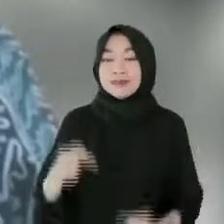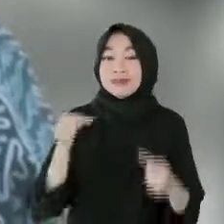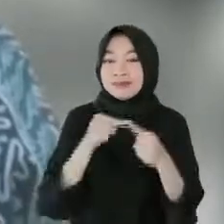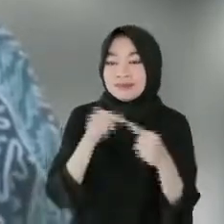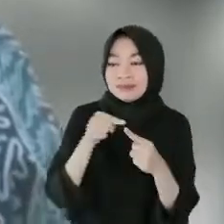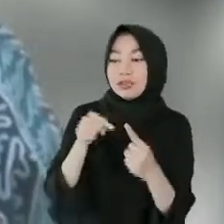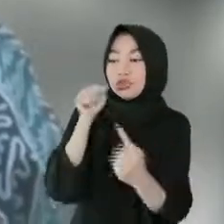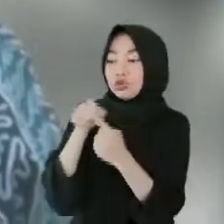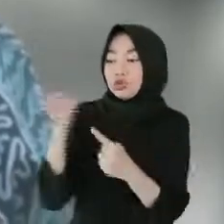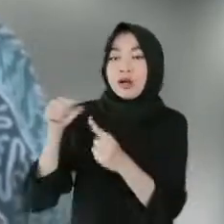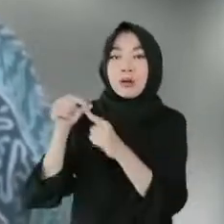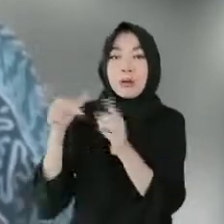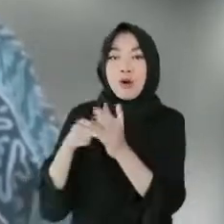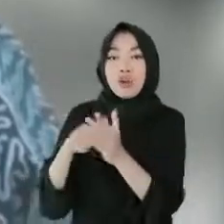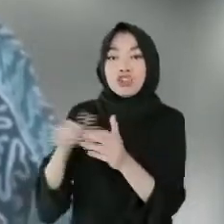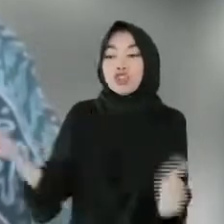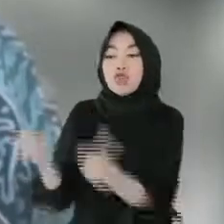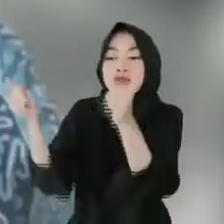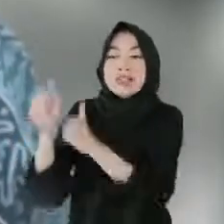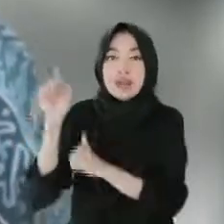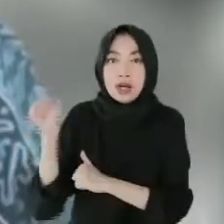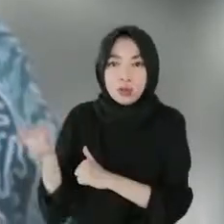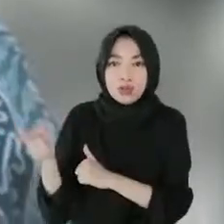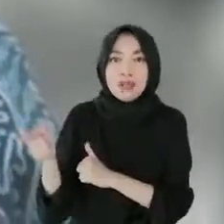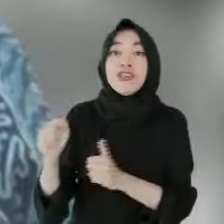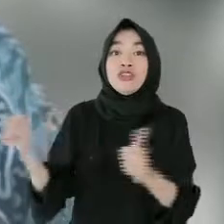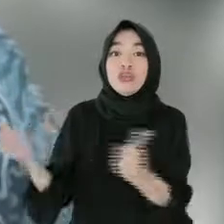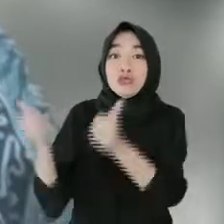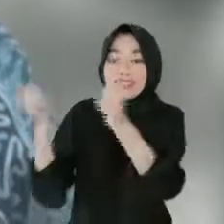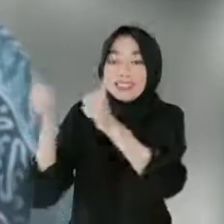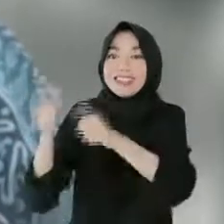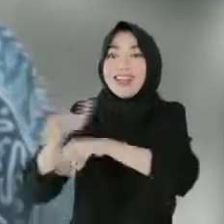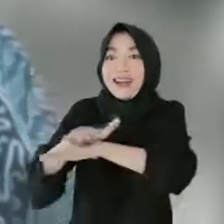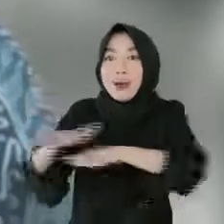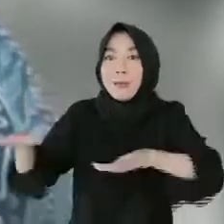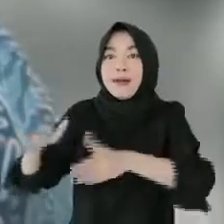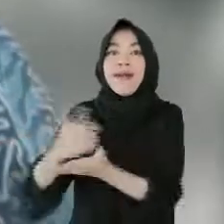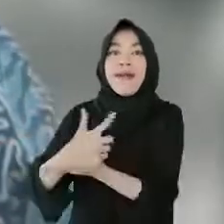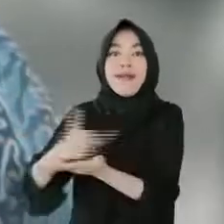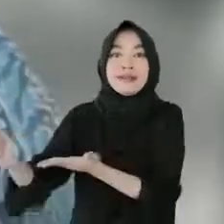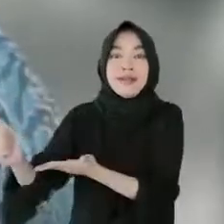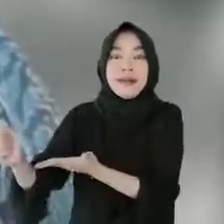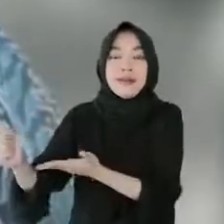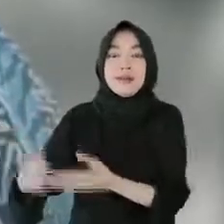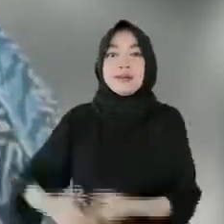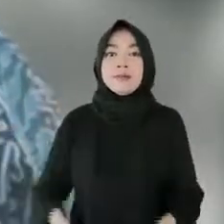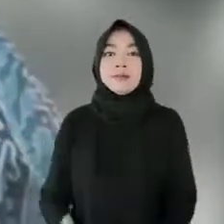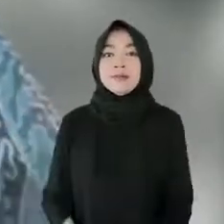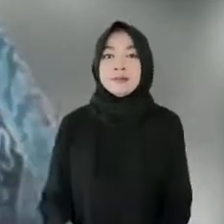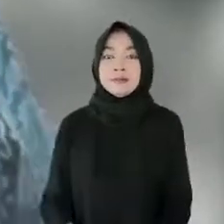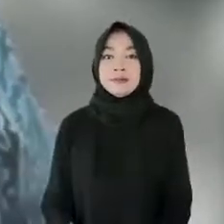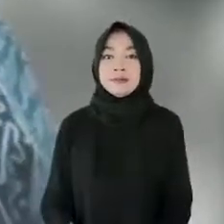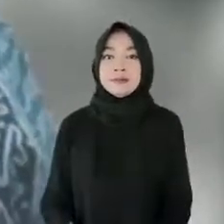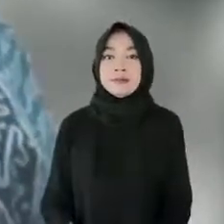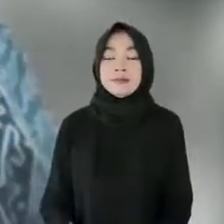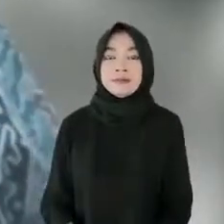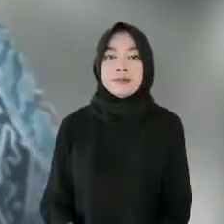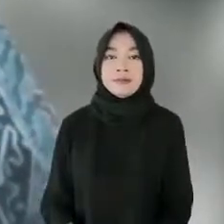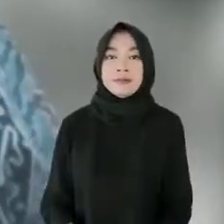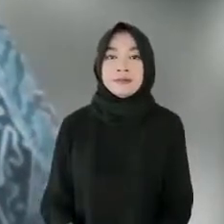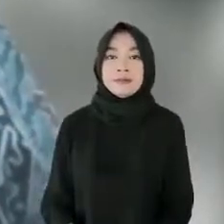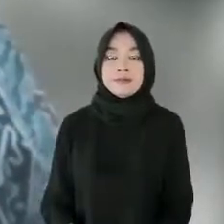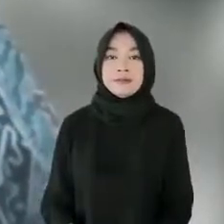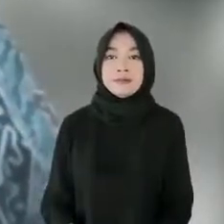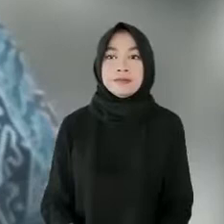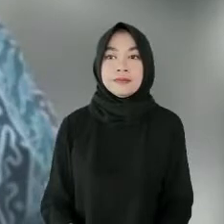sukses lancar otak Man Suk Ses itu yang semangat kita jadi Oleh karena itu seperti